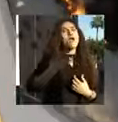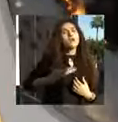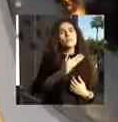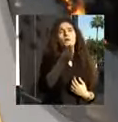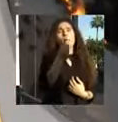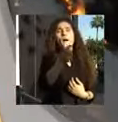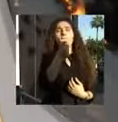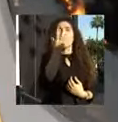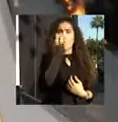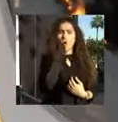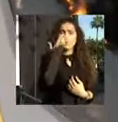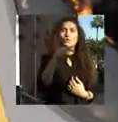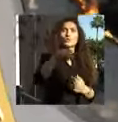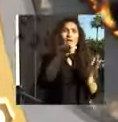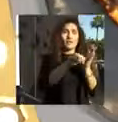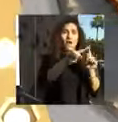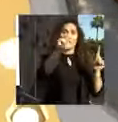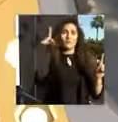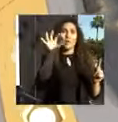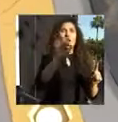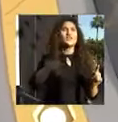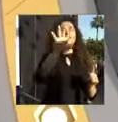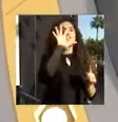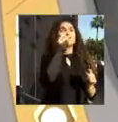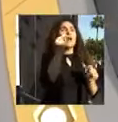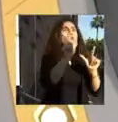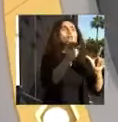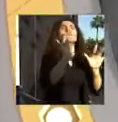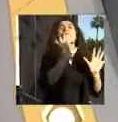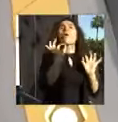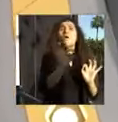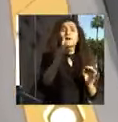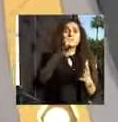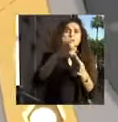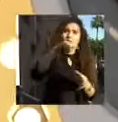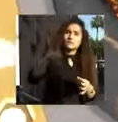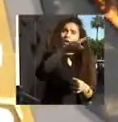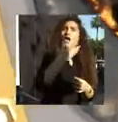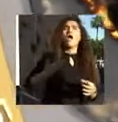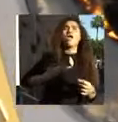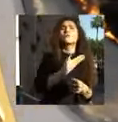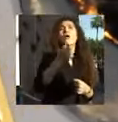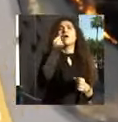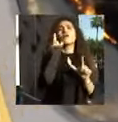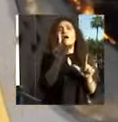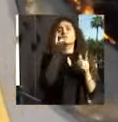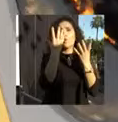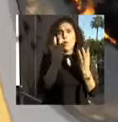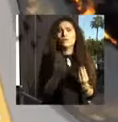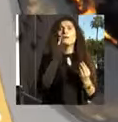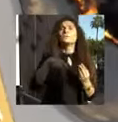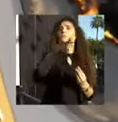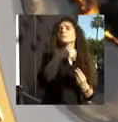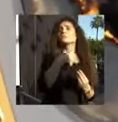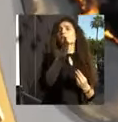oldu. Bugüne kadar kimseye muhtaç olmayan insanlar ekmeğe muhtaç oldu. Ama biz